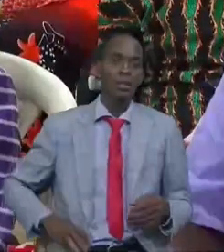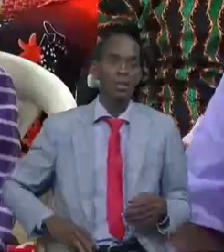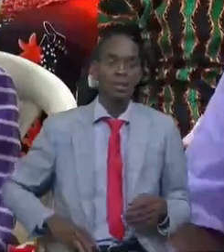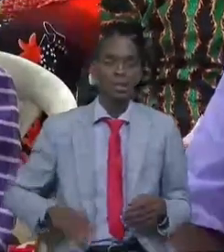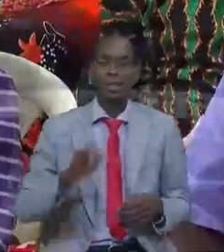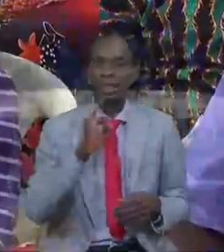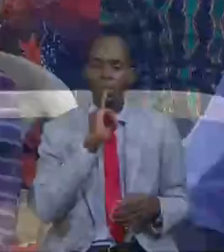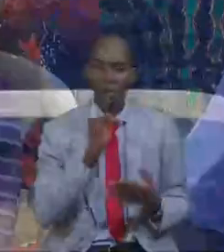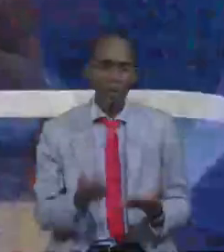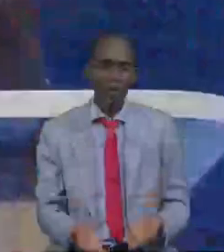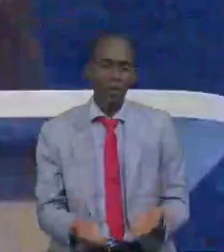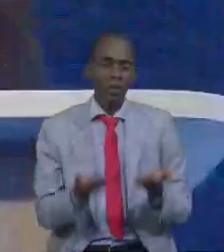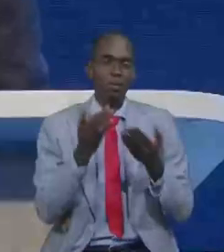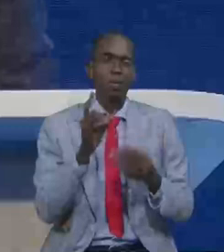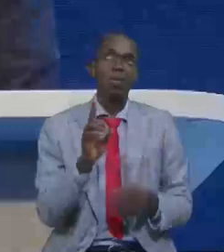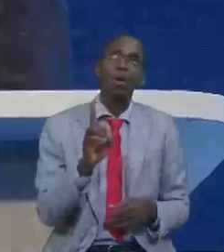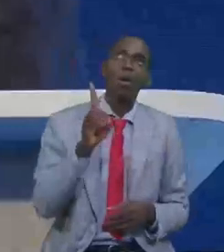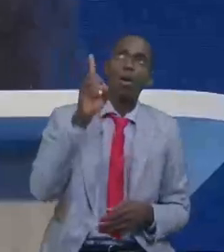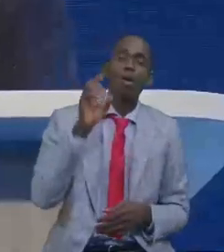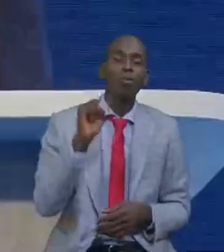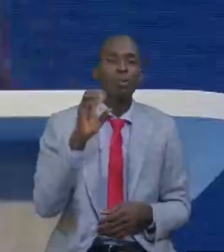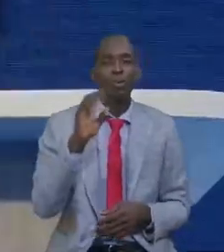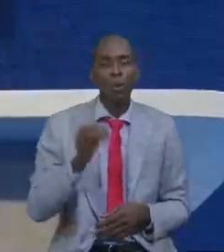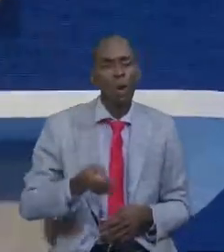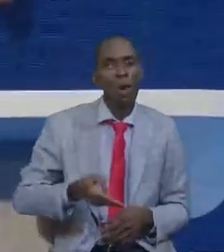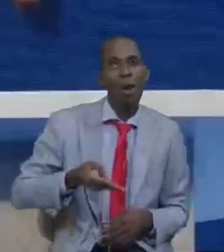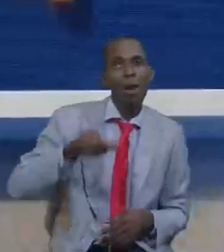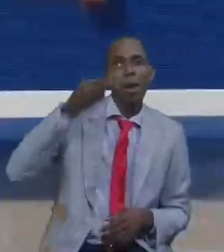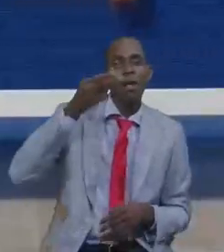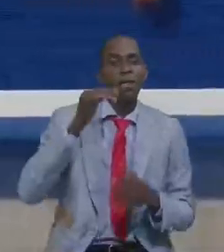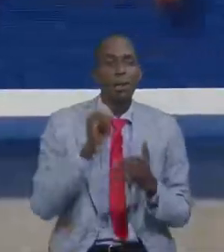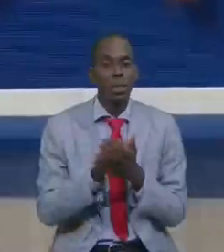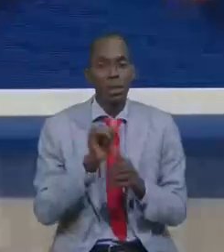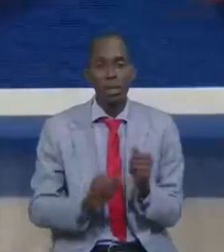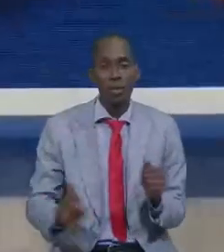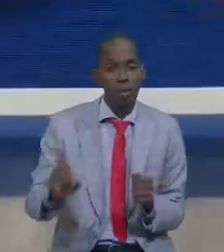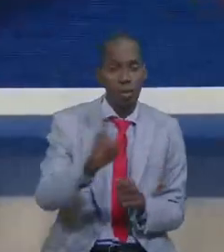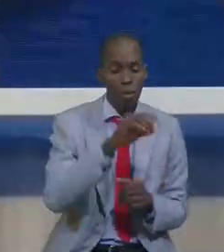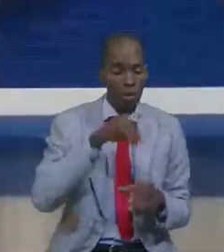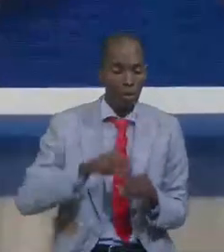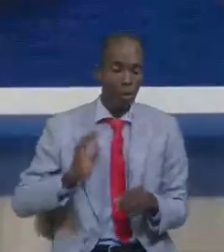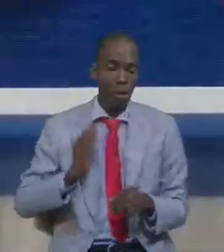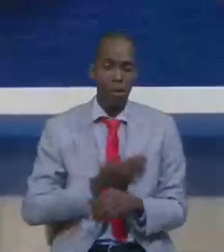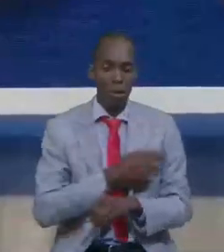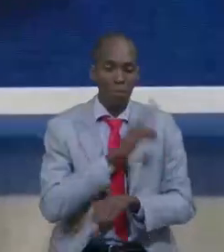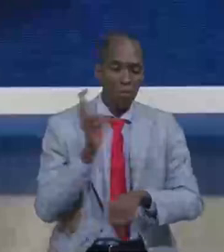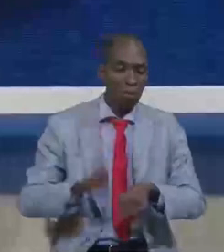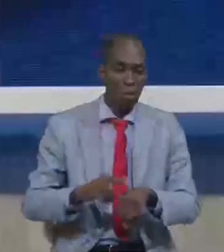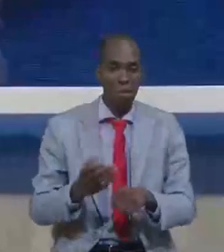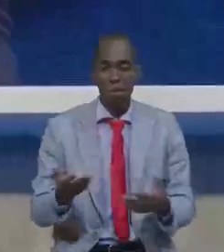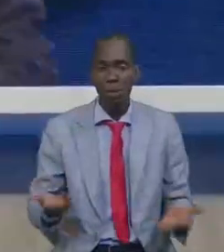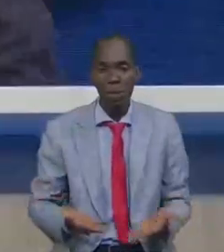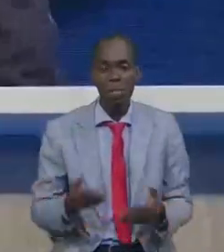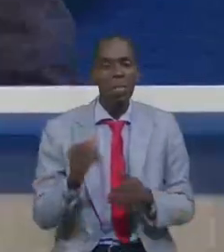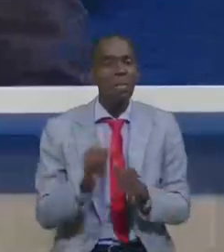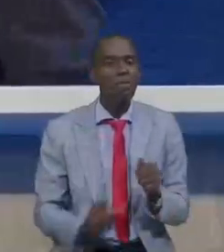élevé si haut pour que tous ceux dans notre nation ici, tous ceux dans toutes les